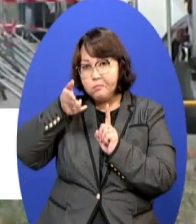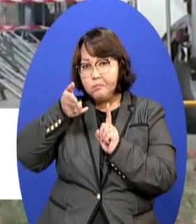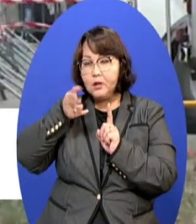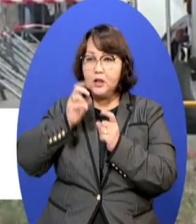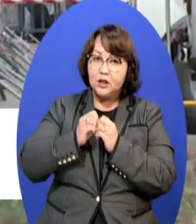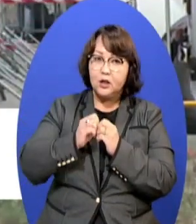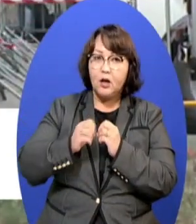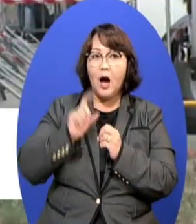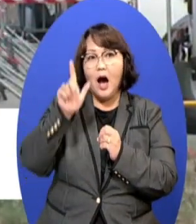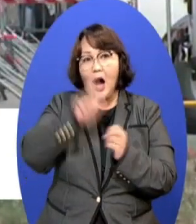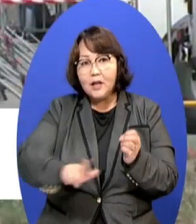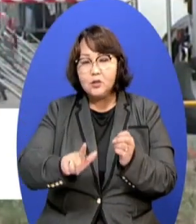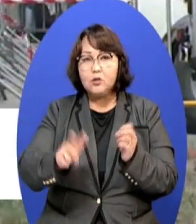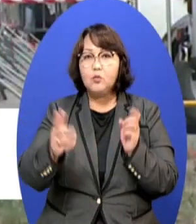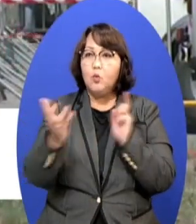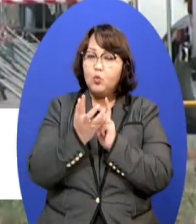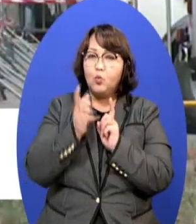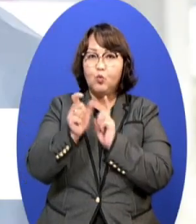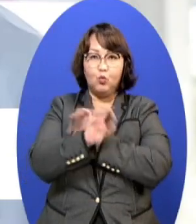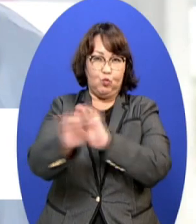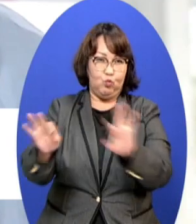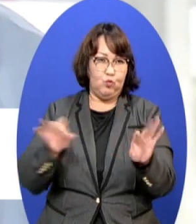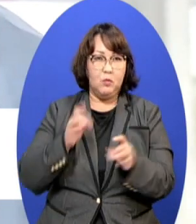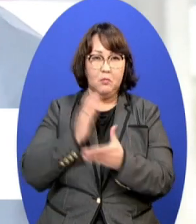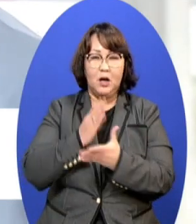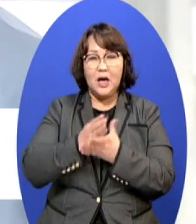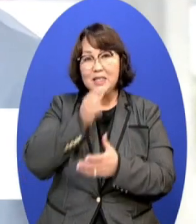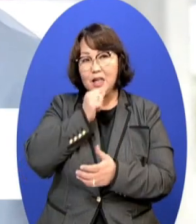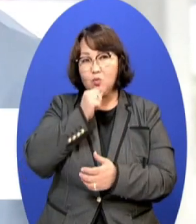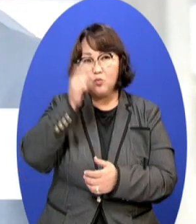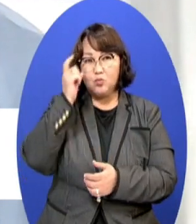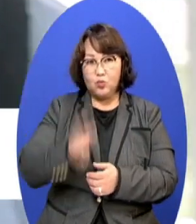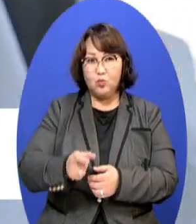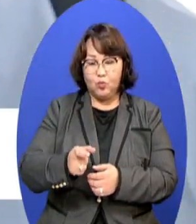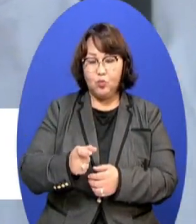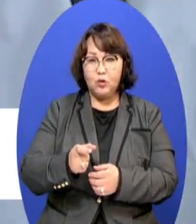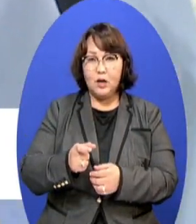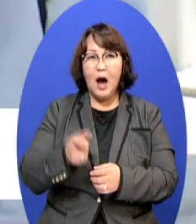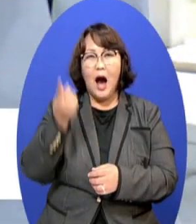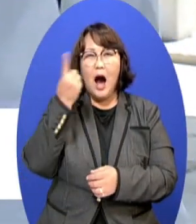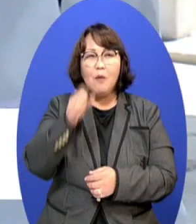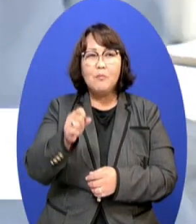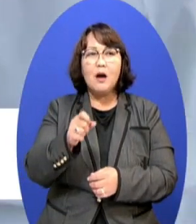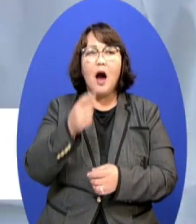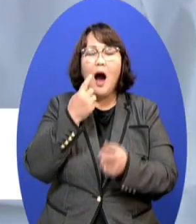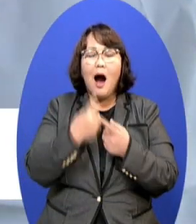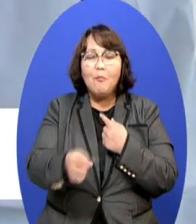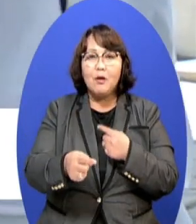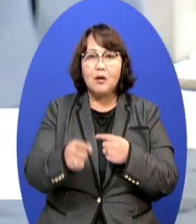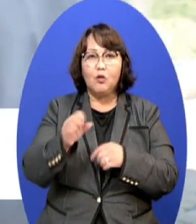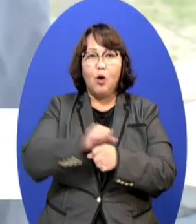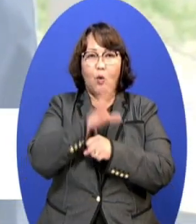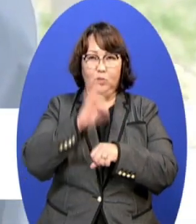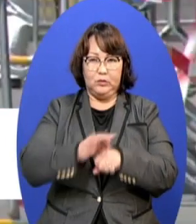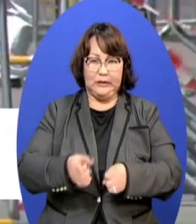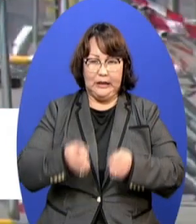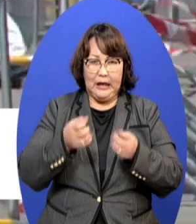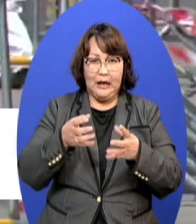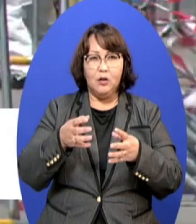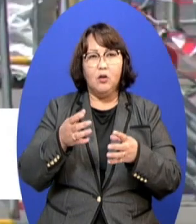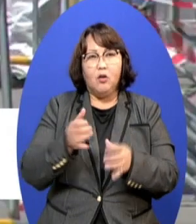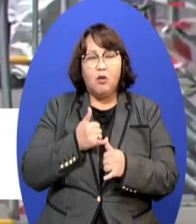газар уулзах хүмүүс өөрөөр байдаг юм. Тийм учраас сэтгүүлч хэвлэл мэдээллийн салбарынхан хамгийн эрсдэлт бүлэгт багтж байна гэж эрүүл мэндийн